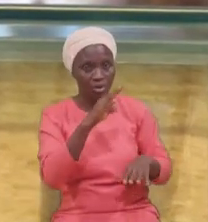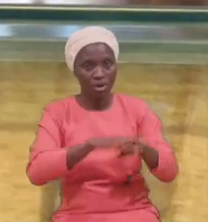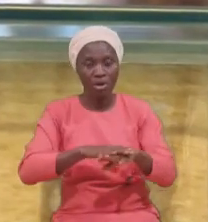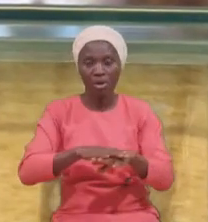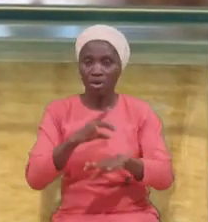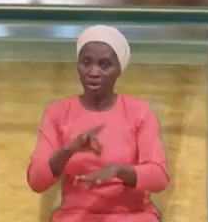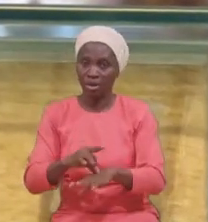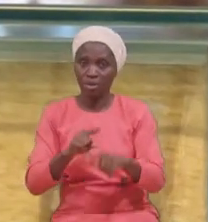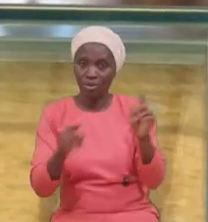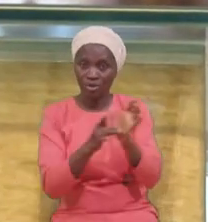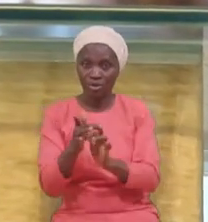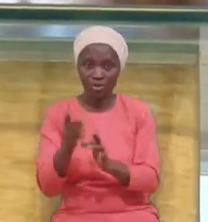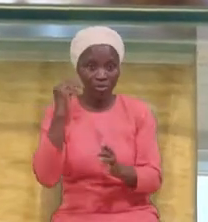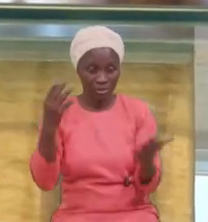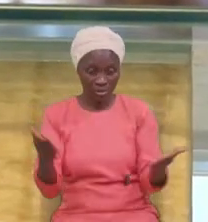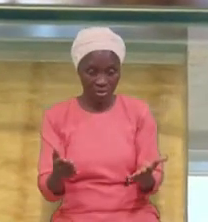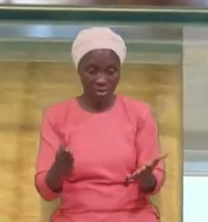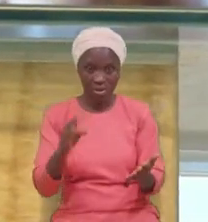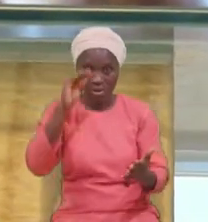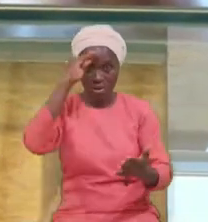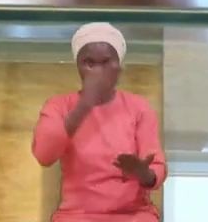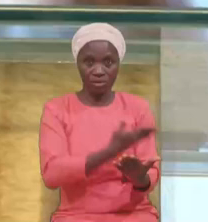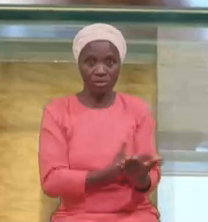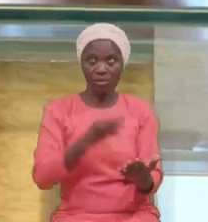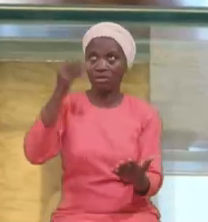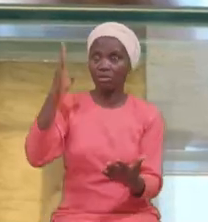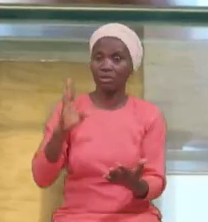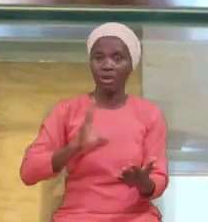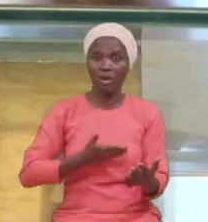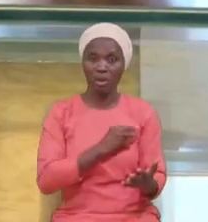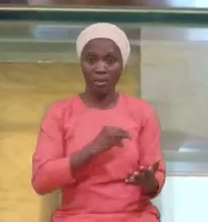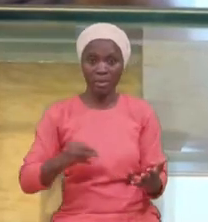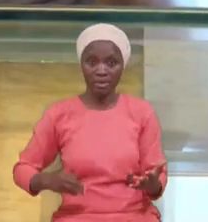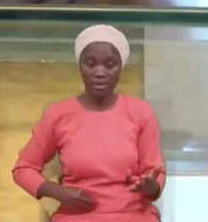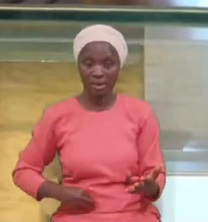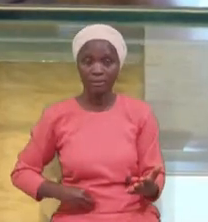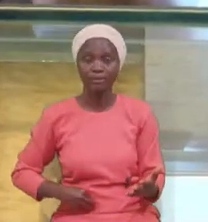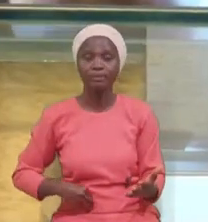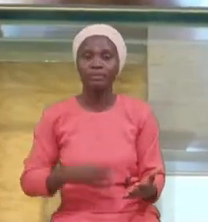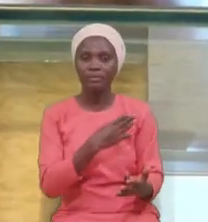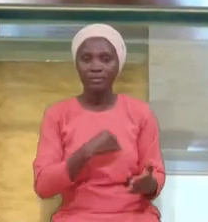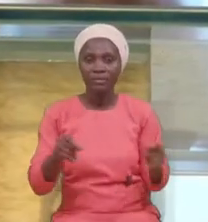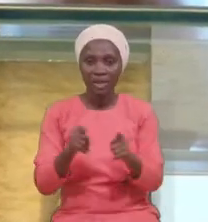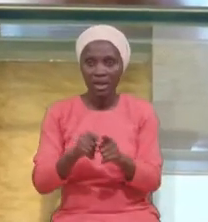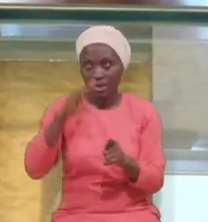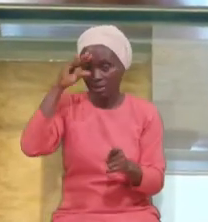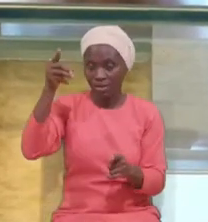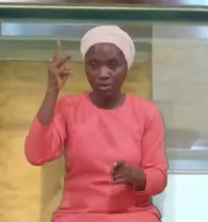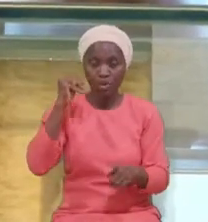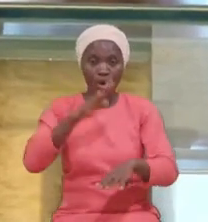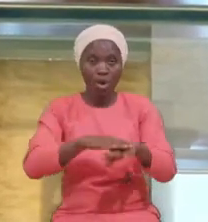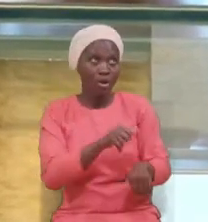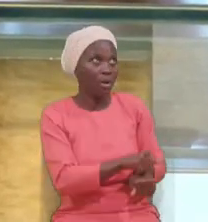il n'y a personne qui l'a vu. Mais si Jésus est ici, le Fils de Dieu, notre Messie, le roi exalté, comme il était à